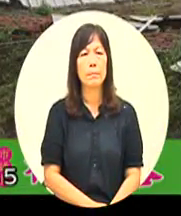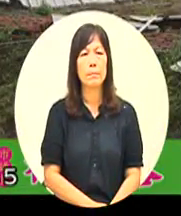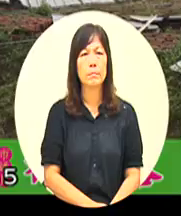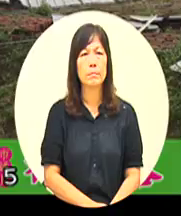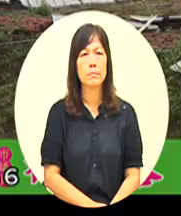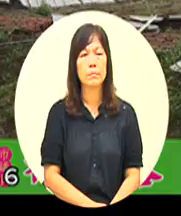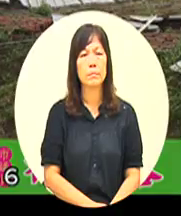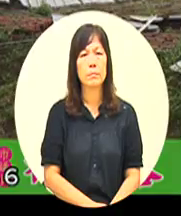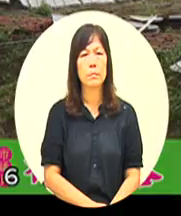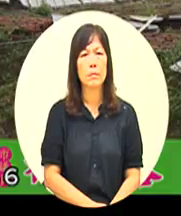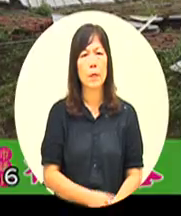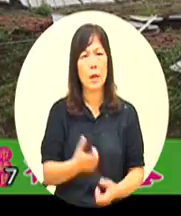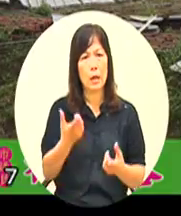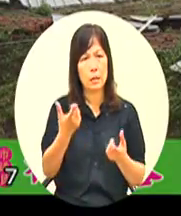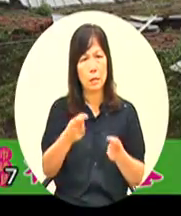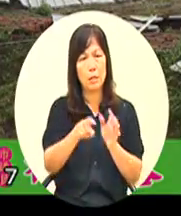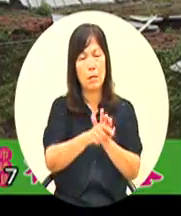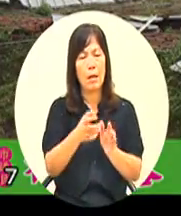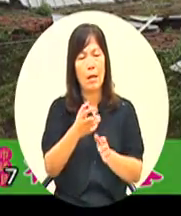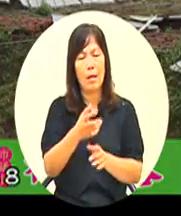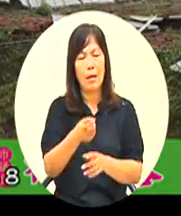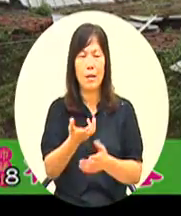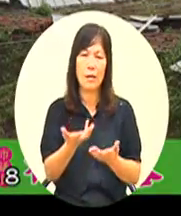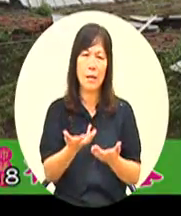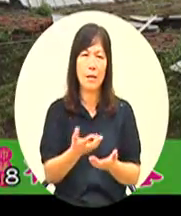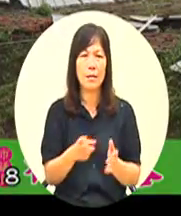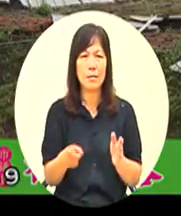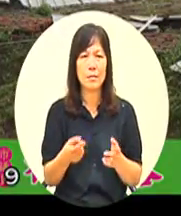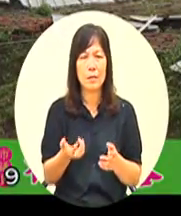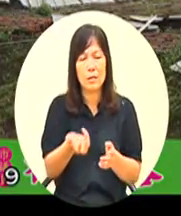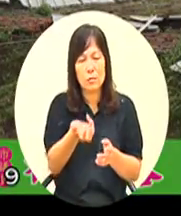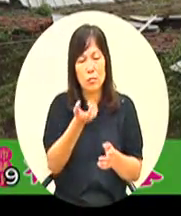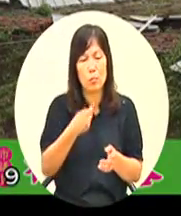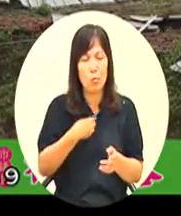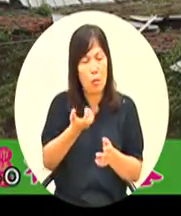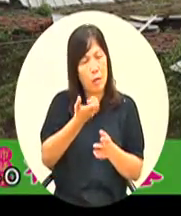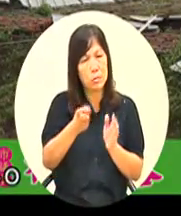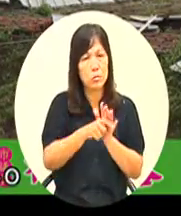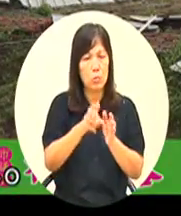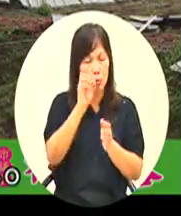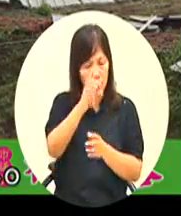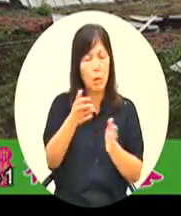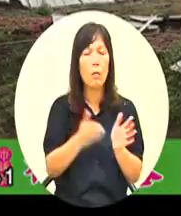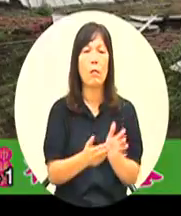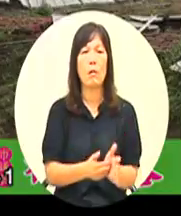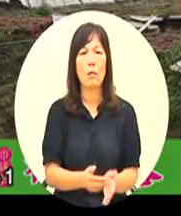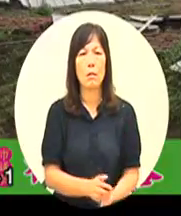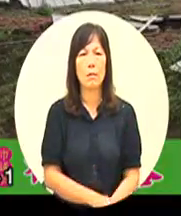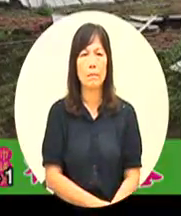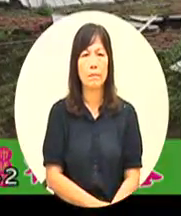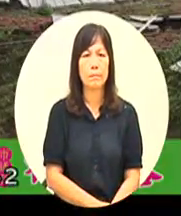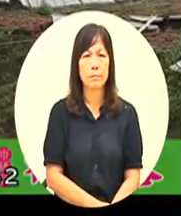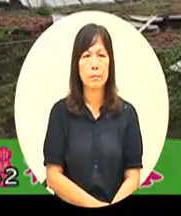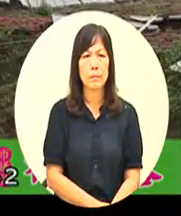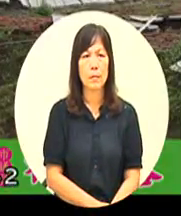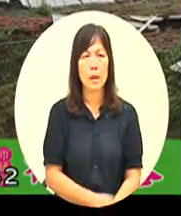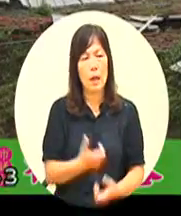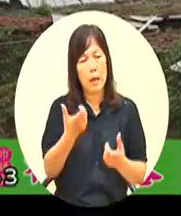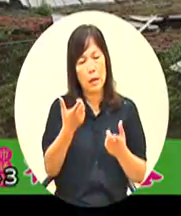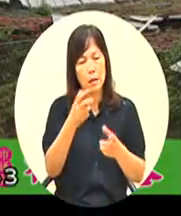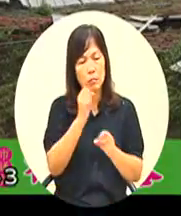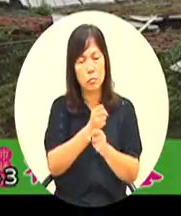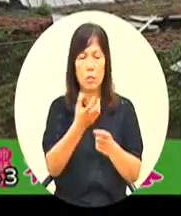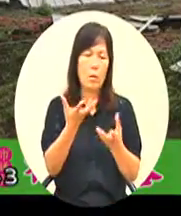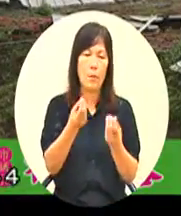了。这个是才好笑哦，这也是我之前有讲有讲，但是也都一直没有去